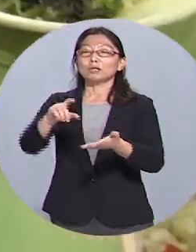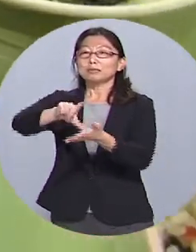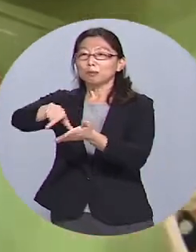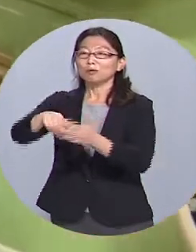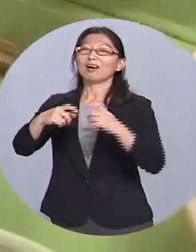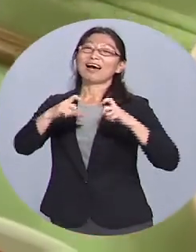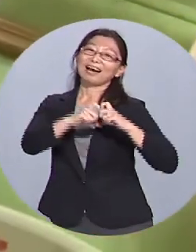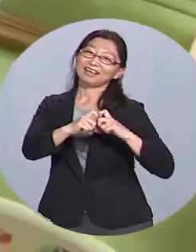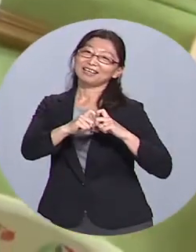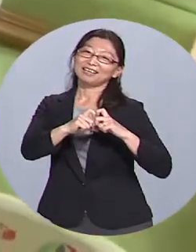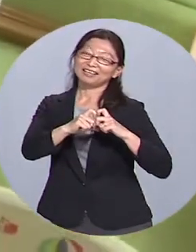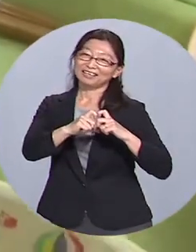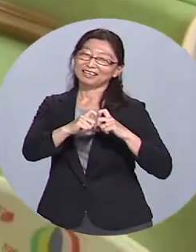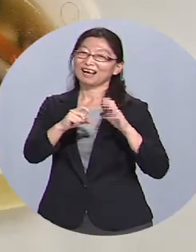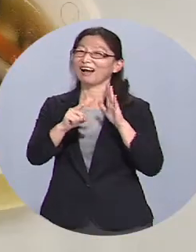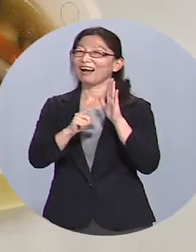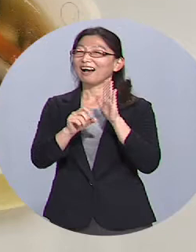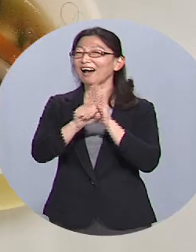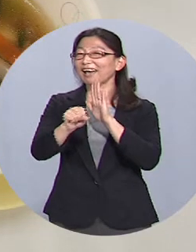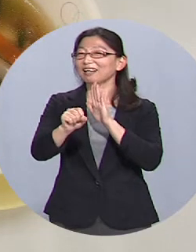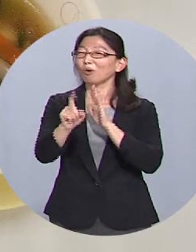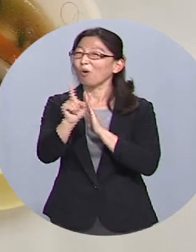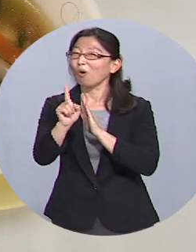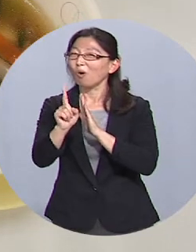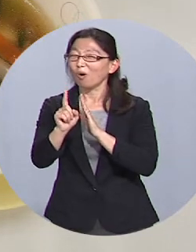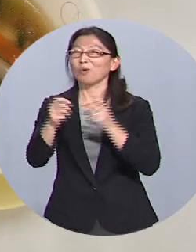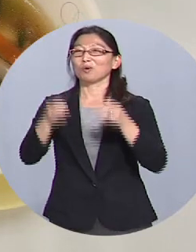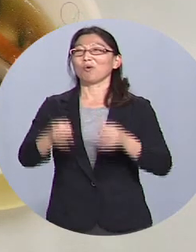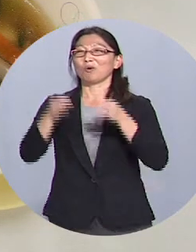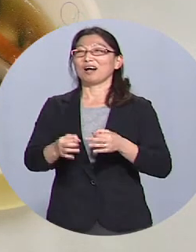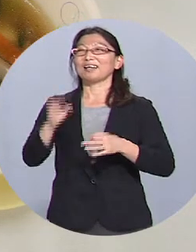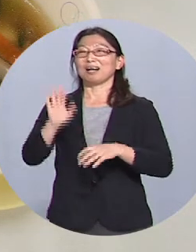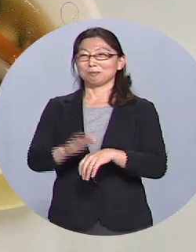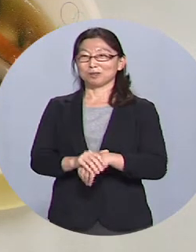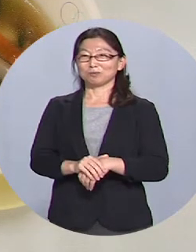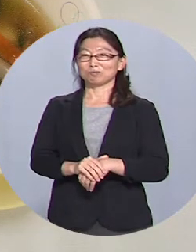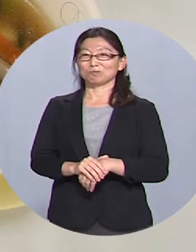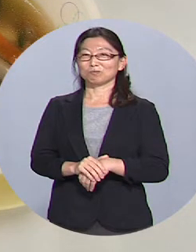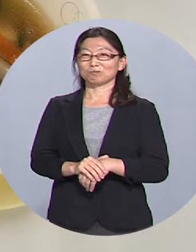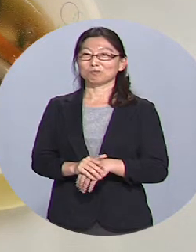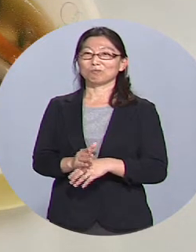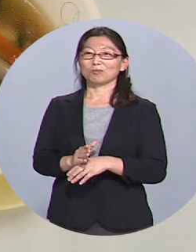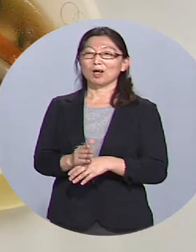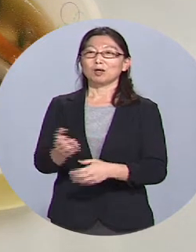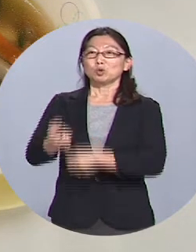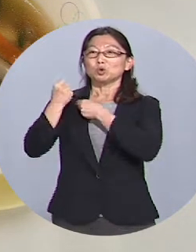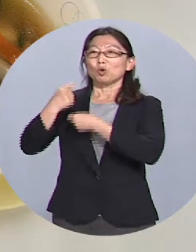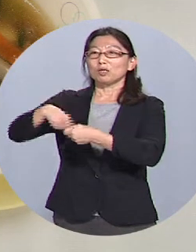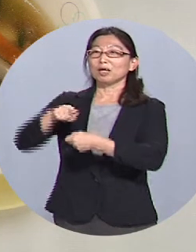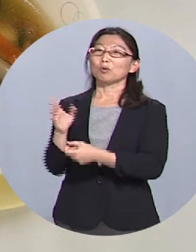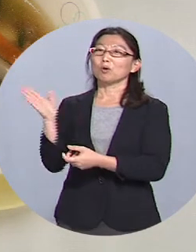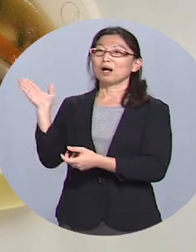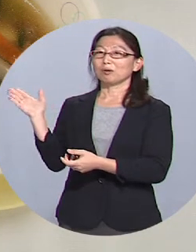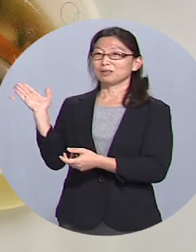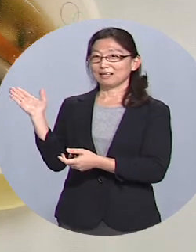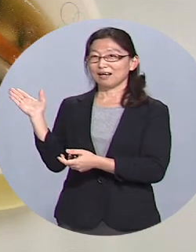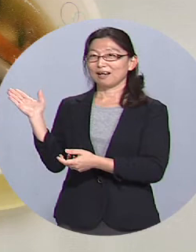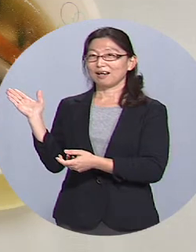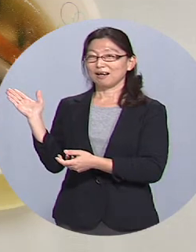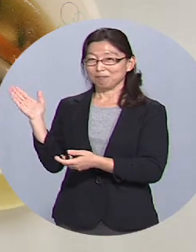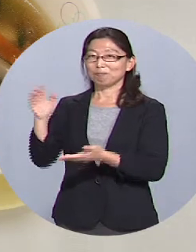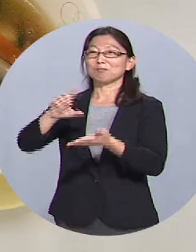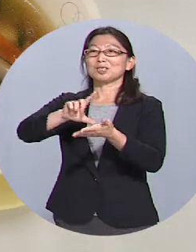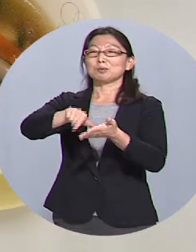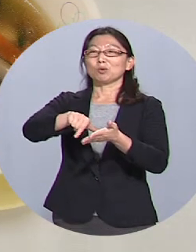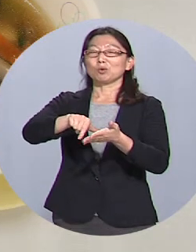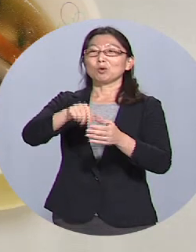大きなポイントになります。優勝した献立がこちら、小瀬名産の梅や柚子など地場産の食材をふんだんに